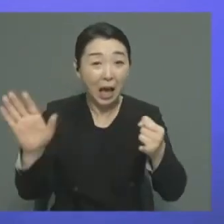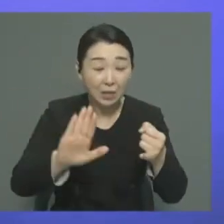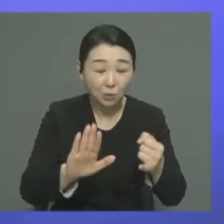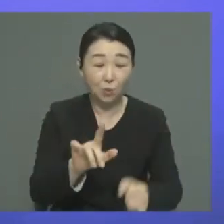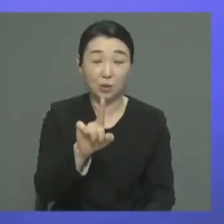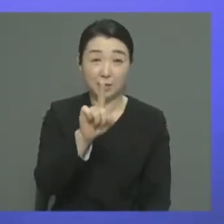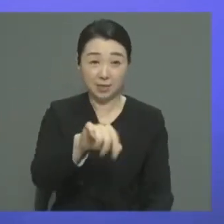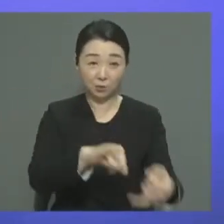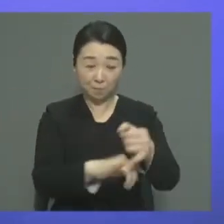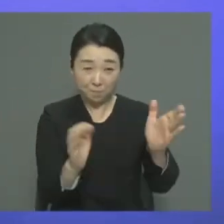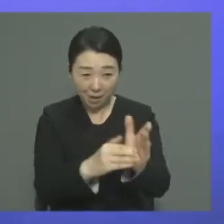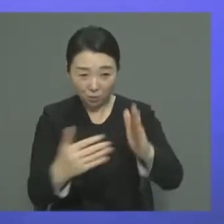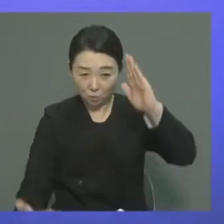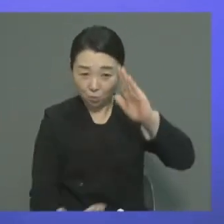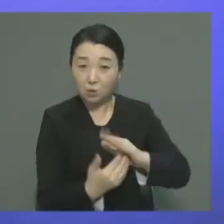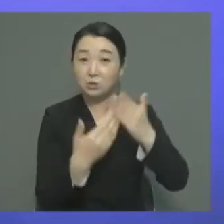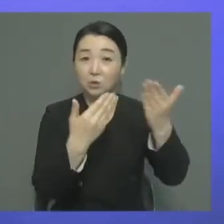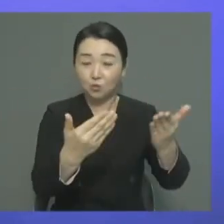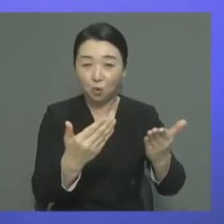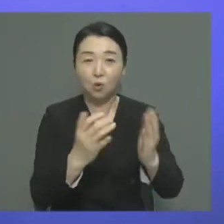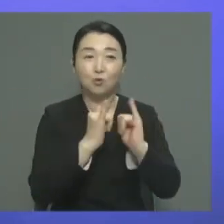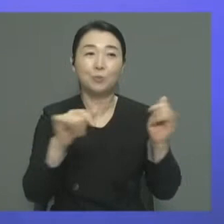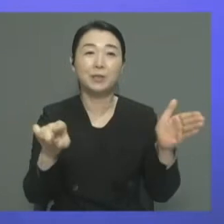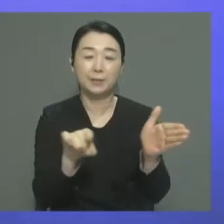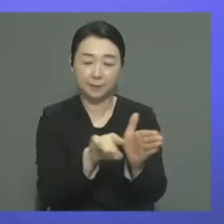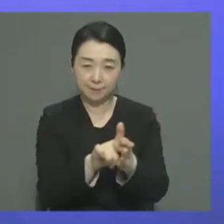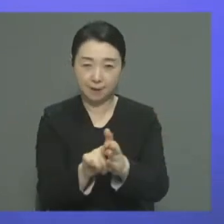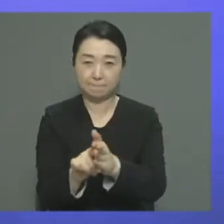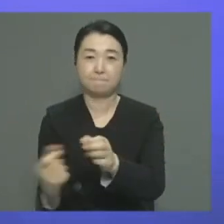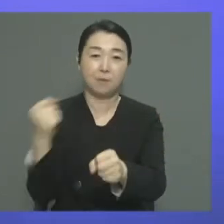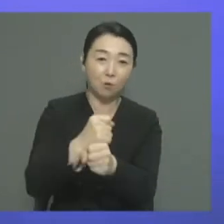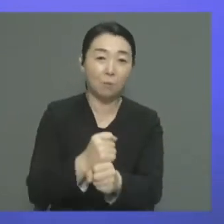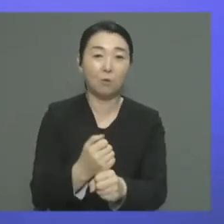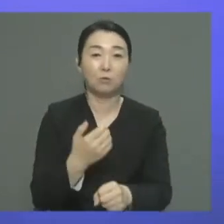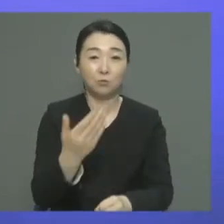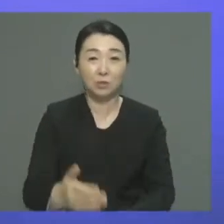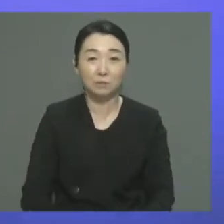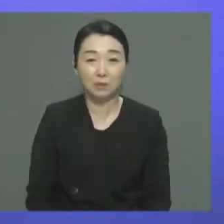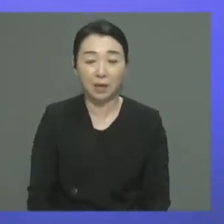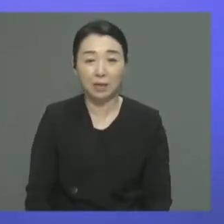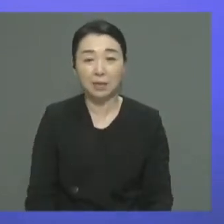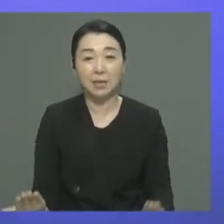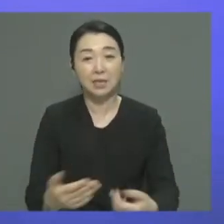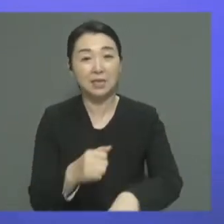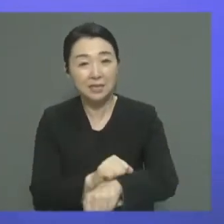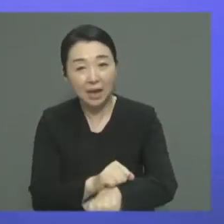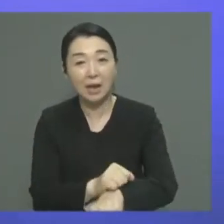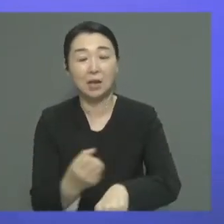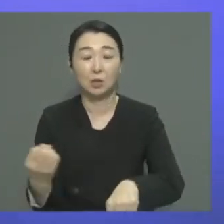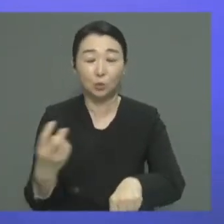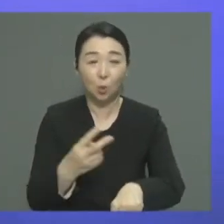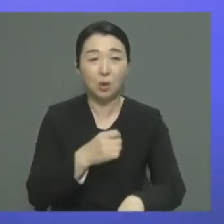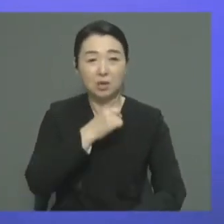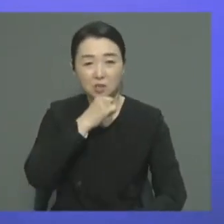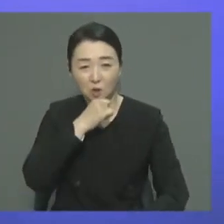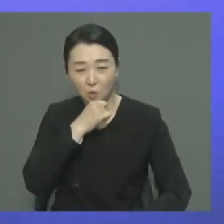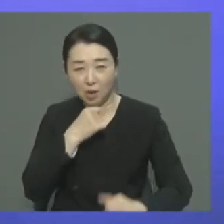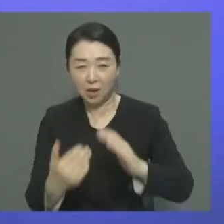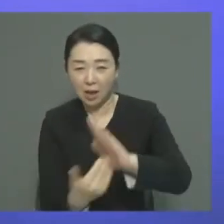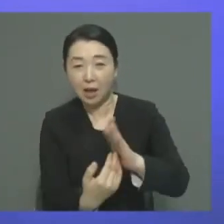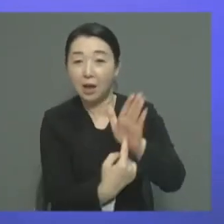국민의 신뢰를 회복하게 씁니까 할 일은 해내고 실적과 성과를 통해서